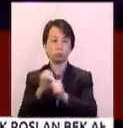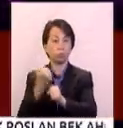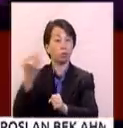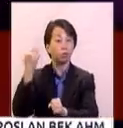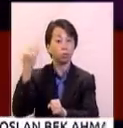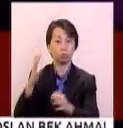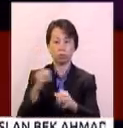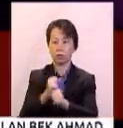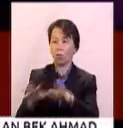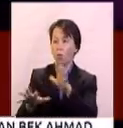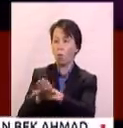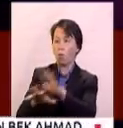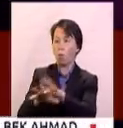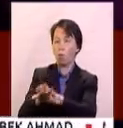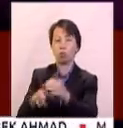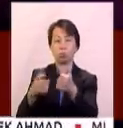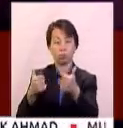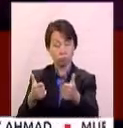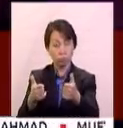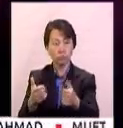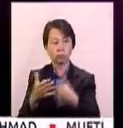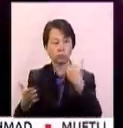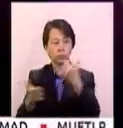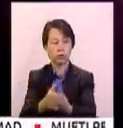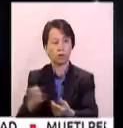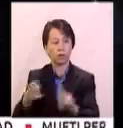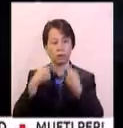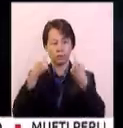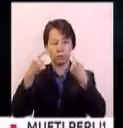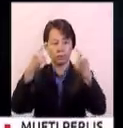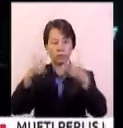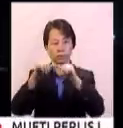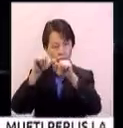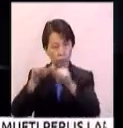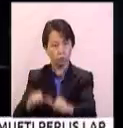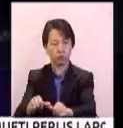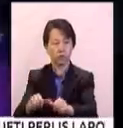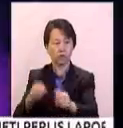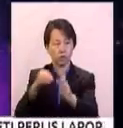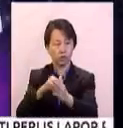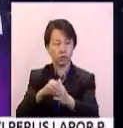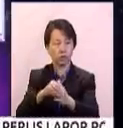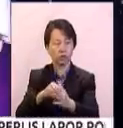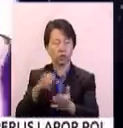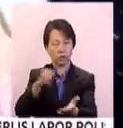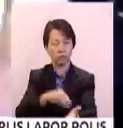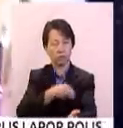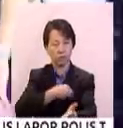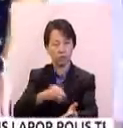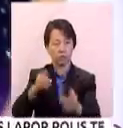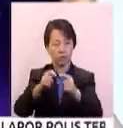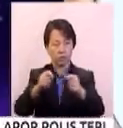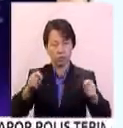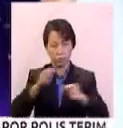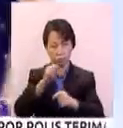juga mendapat sambutan begitu menggalakkan sehingga berjaya mengekalkannya di arena seni muzik tempatan.